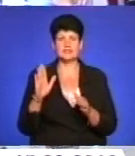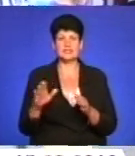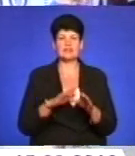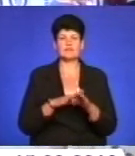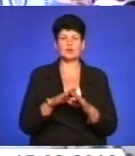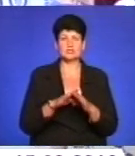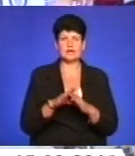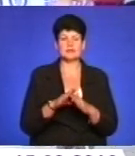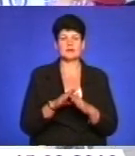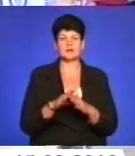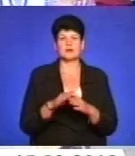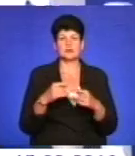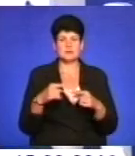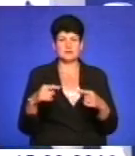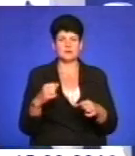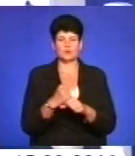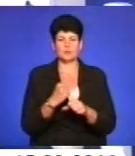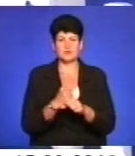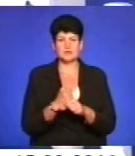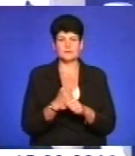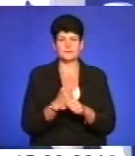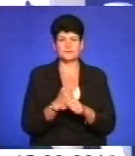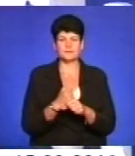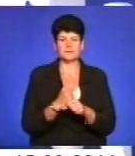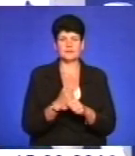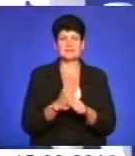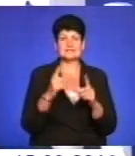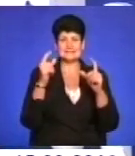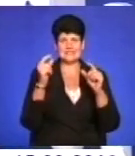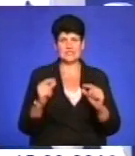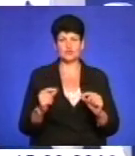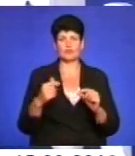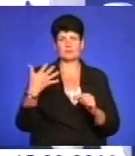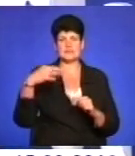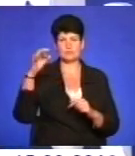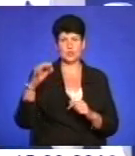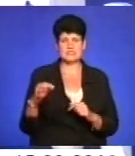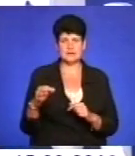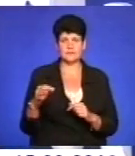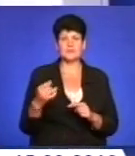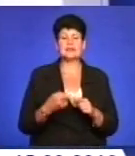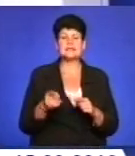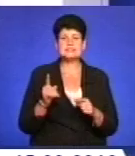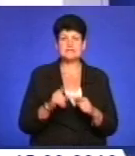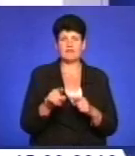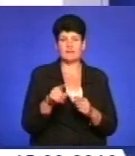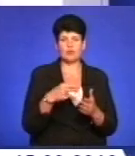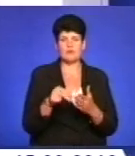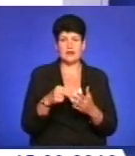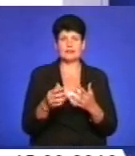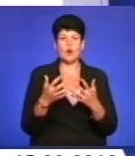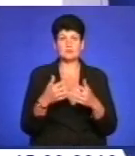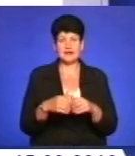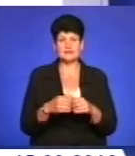виконання монтажних та пусконалагоджувальних робіт з акційною знижкою у 50%. Тобто ви придбаєте обладнання,